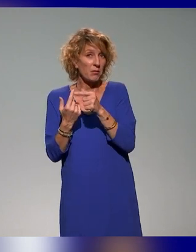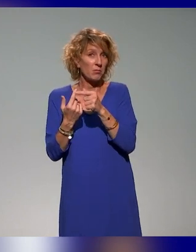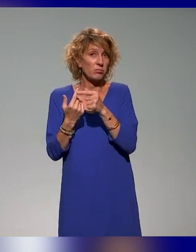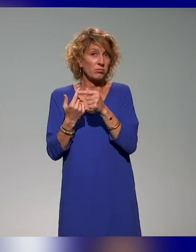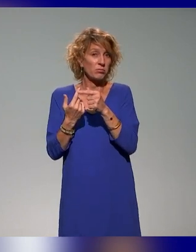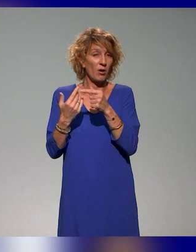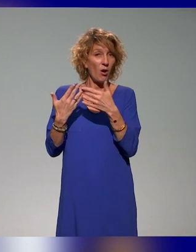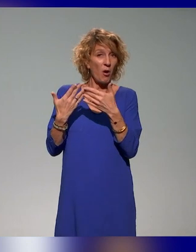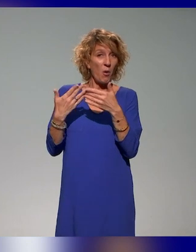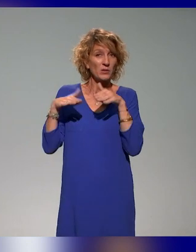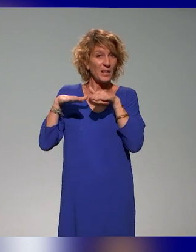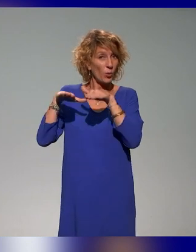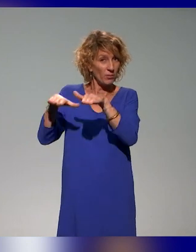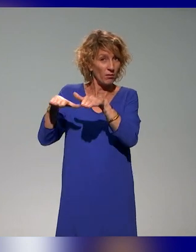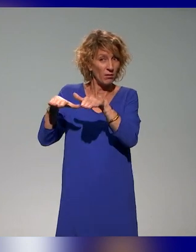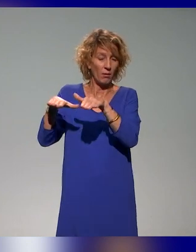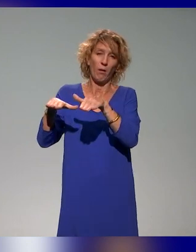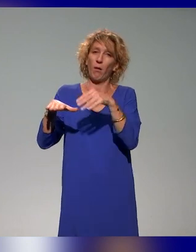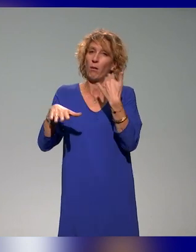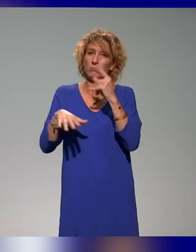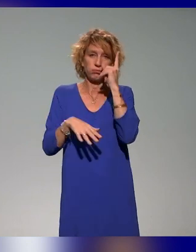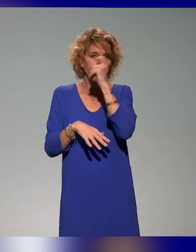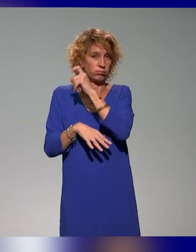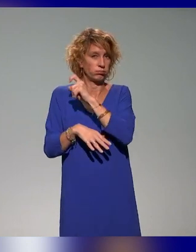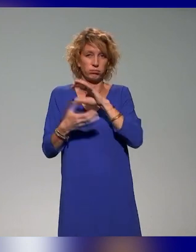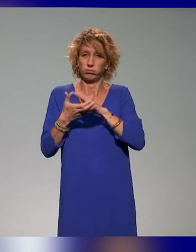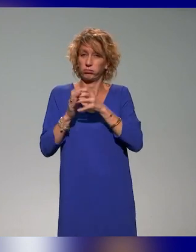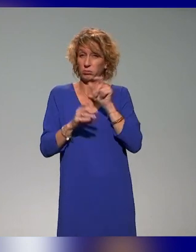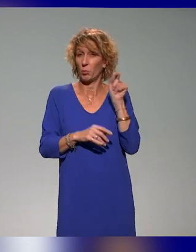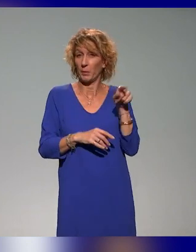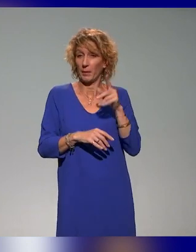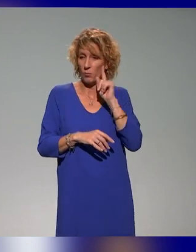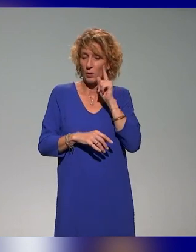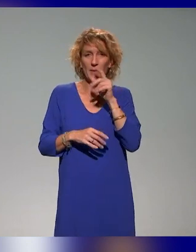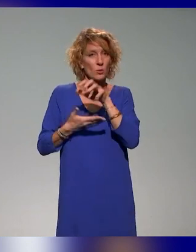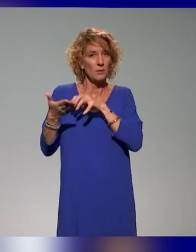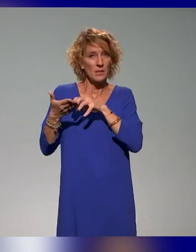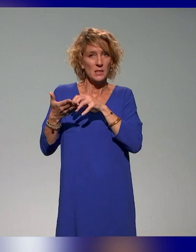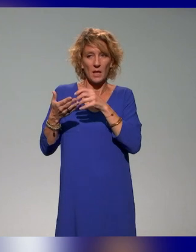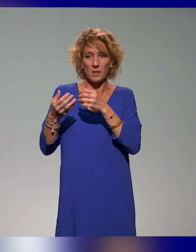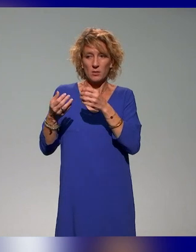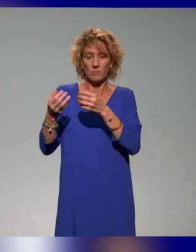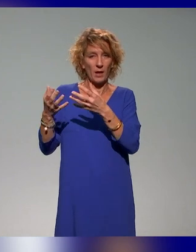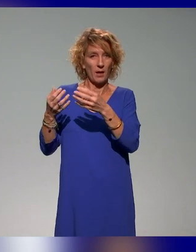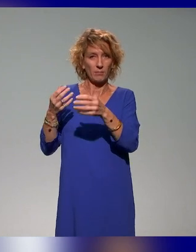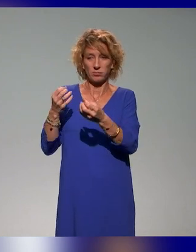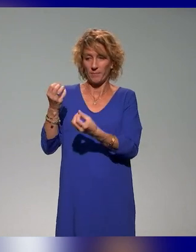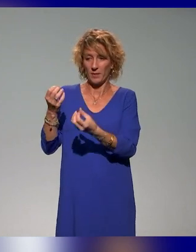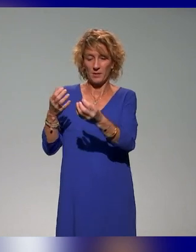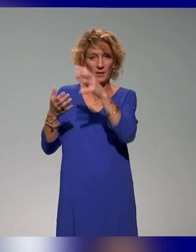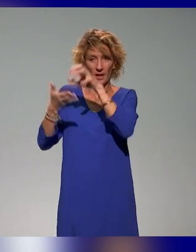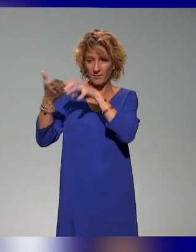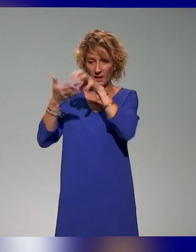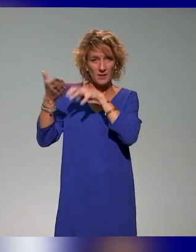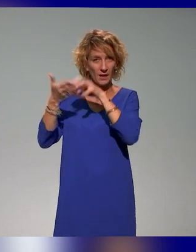synchrone, c'était une vraie galère pour lui, puisque les messages arrivent et lui peut pas interagir, puisqu'il